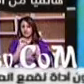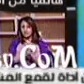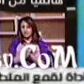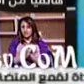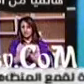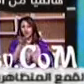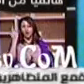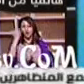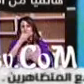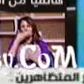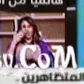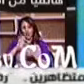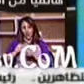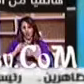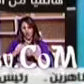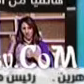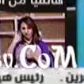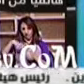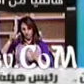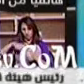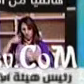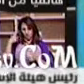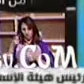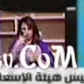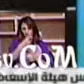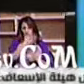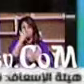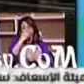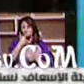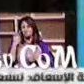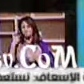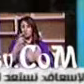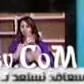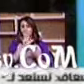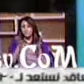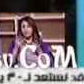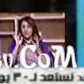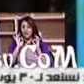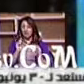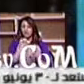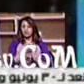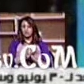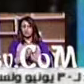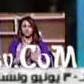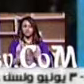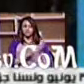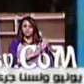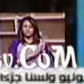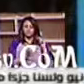بسيناء نعم شكرا لزميل محمد العتر خليني اقول لكم النهارده احنا عندنا ايه